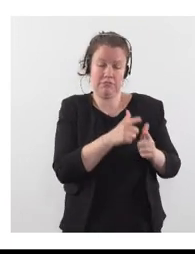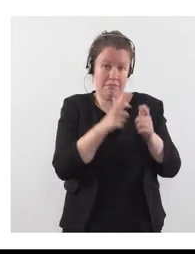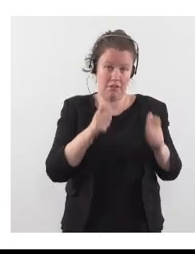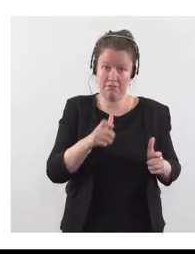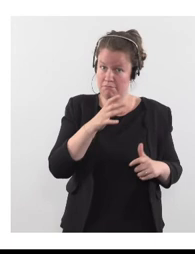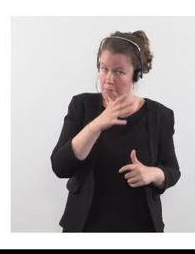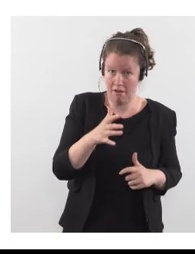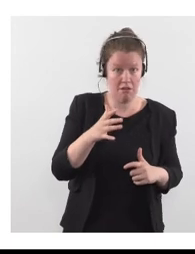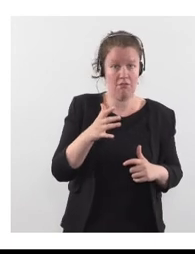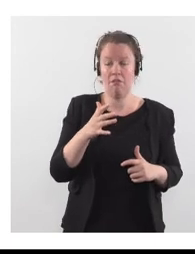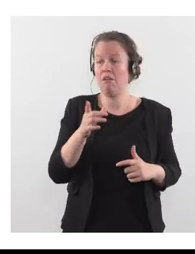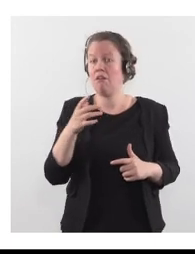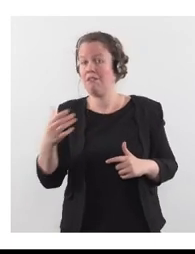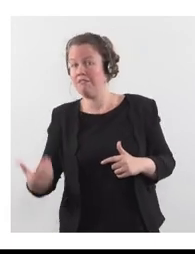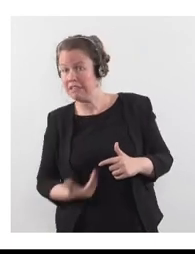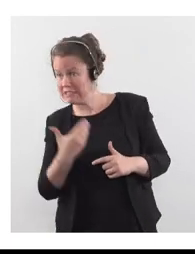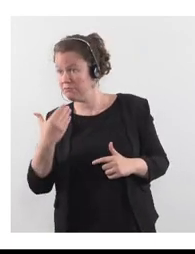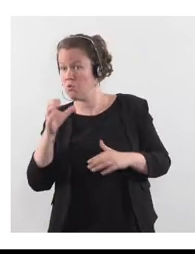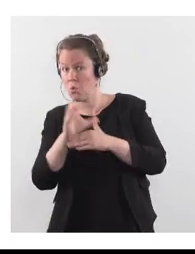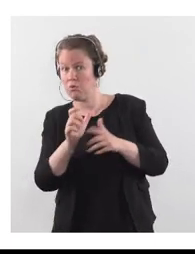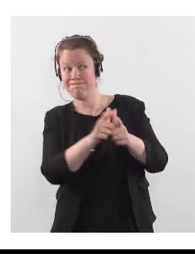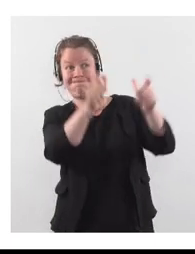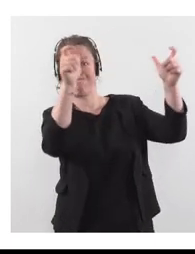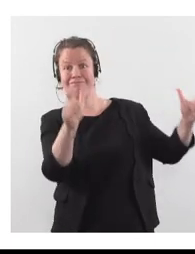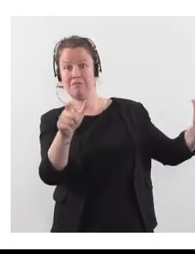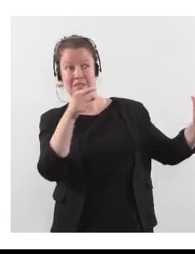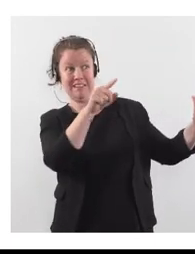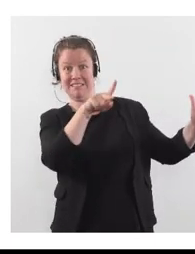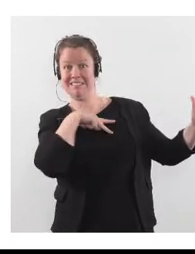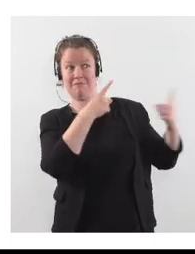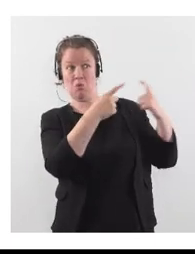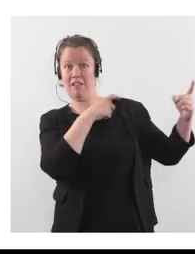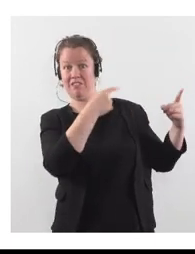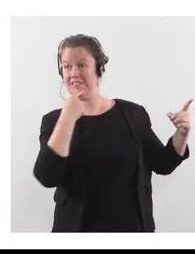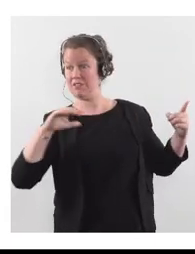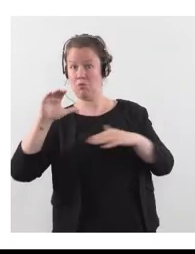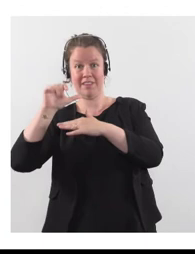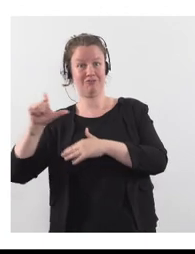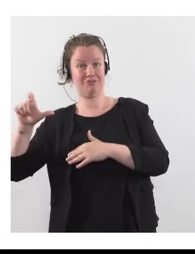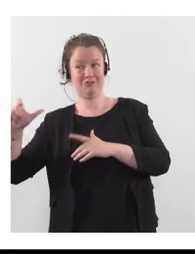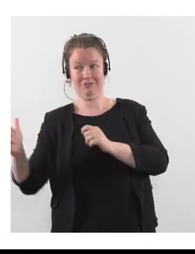cabinets, ne peuvent pas prendre un dossier contre...